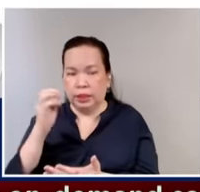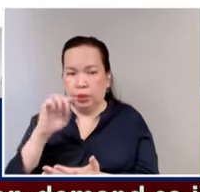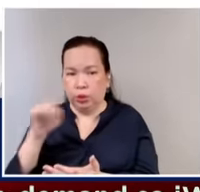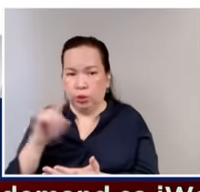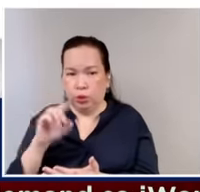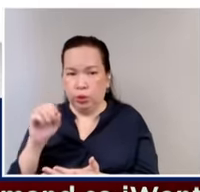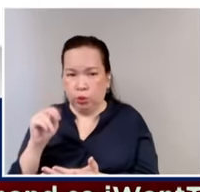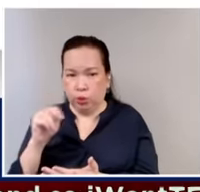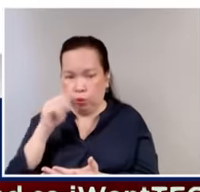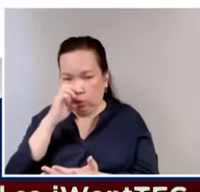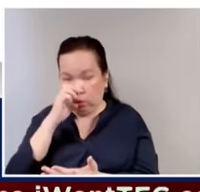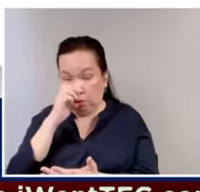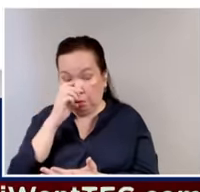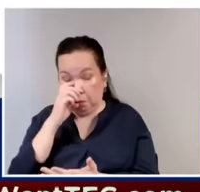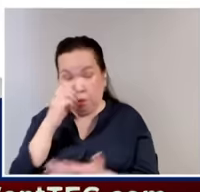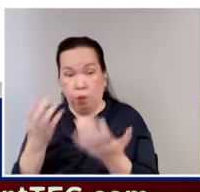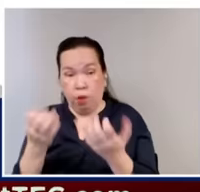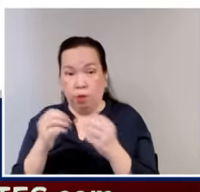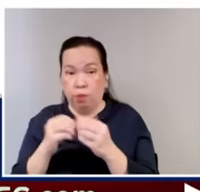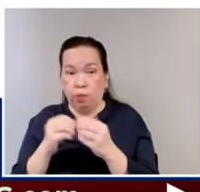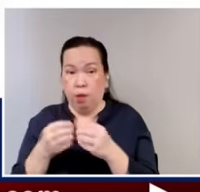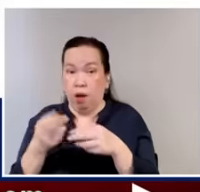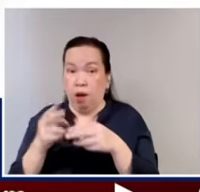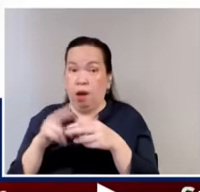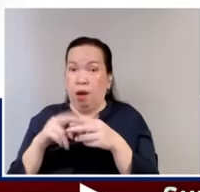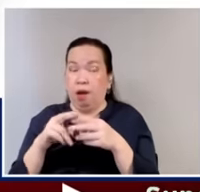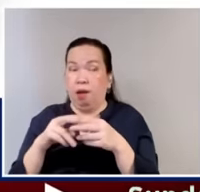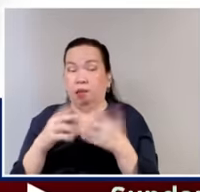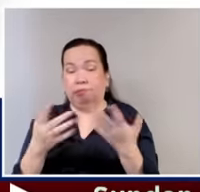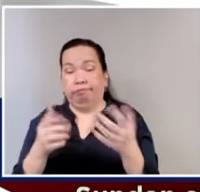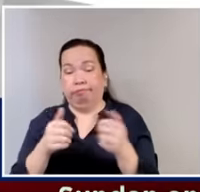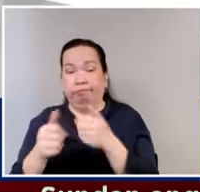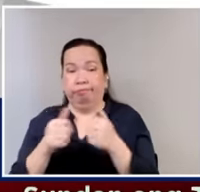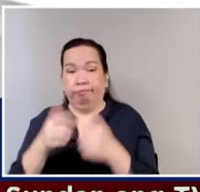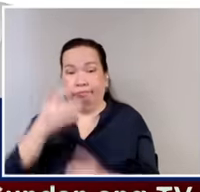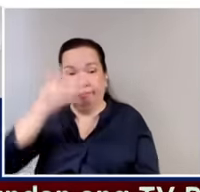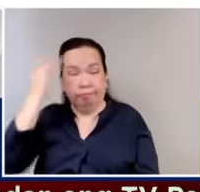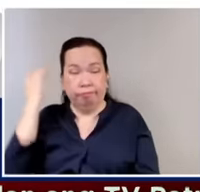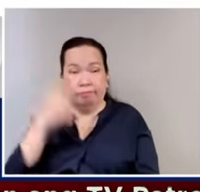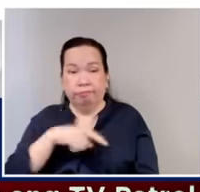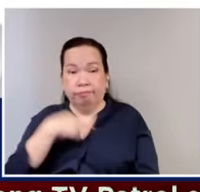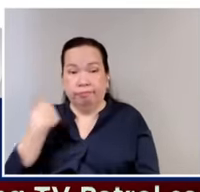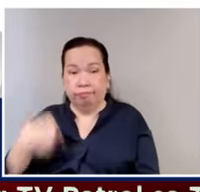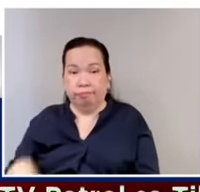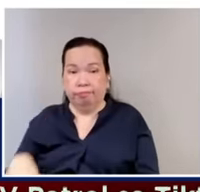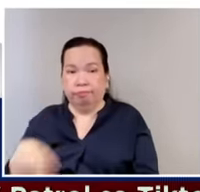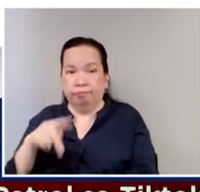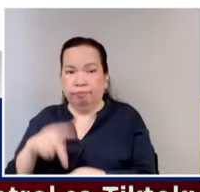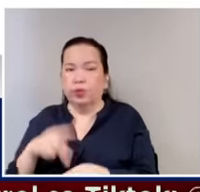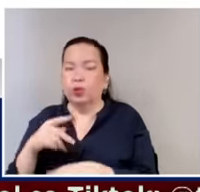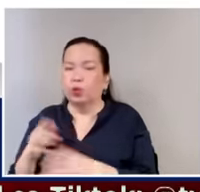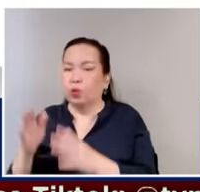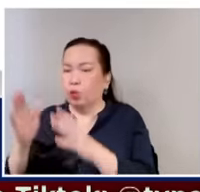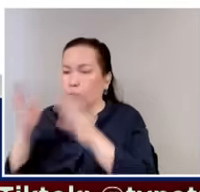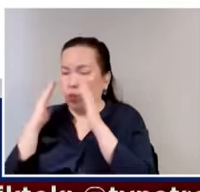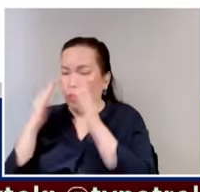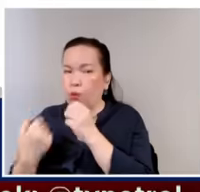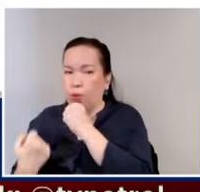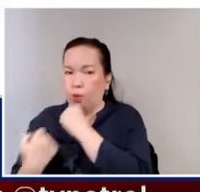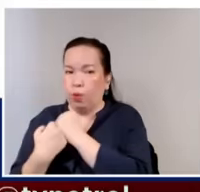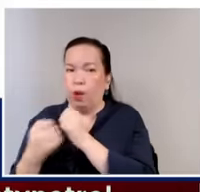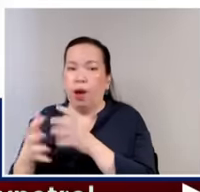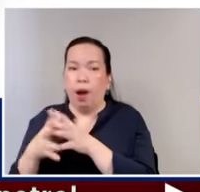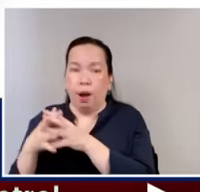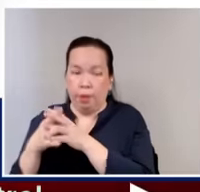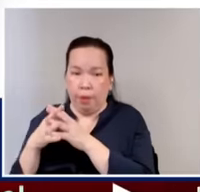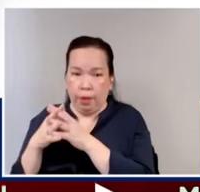uminit talaga itong relasyon ng China at ng Pilipinas. Ang sa ganun, pakinggan tayo ng mga Amerikano at sa pamamagitan